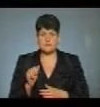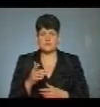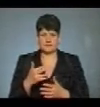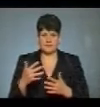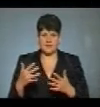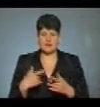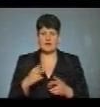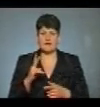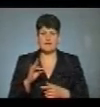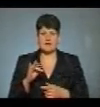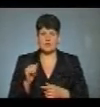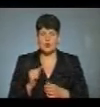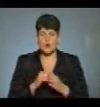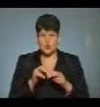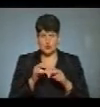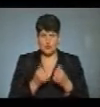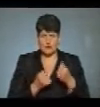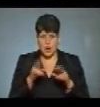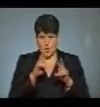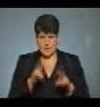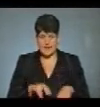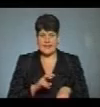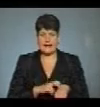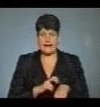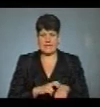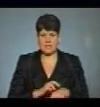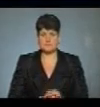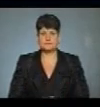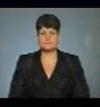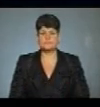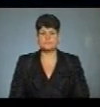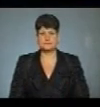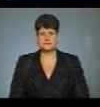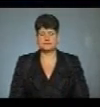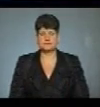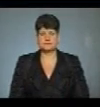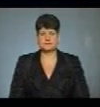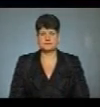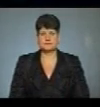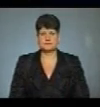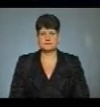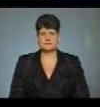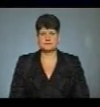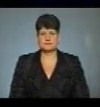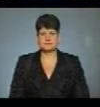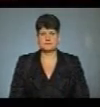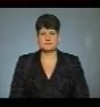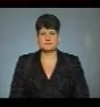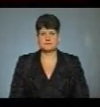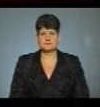кварцують. Кожного водія оглядає лікар. Марія Котенко, Оксана Галіяш. Новини на Суспільному. Тернопіль.